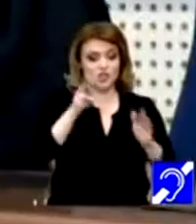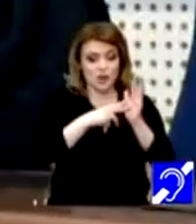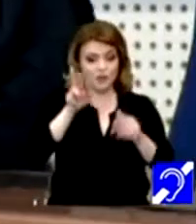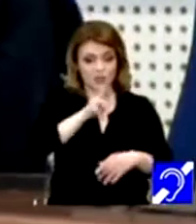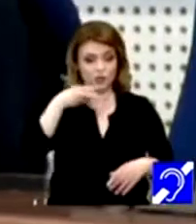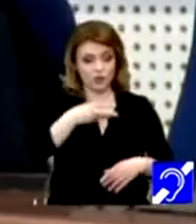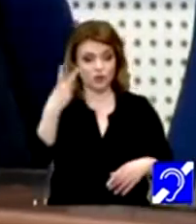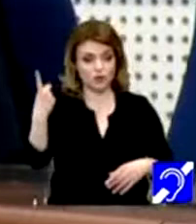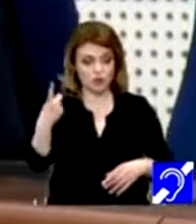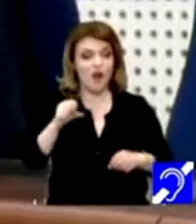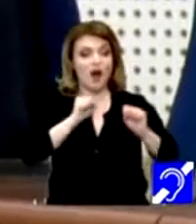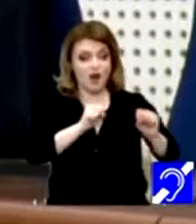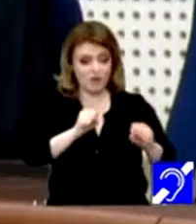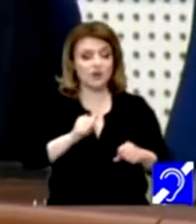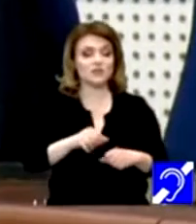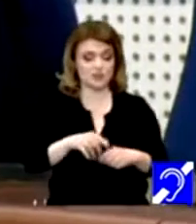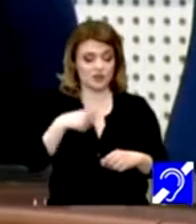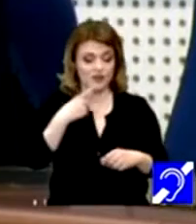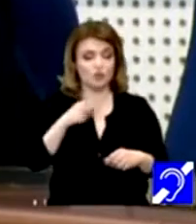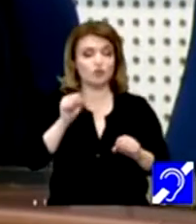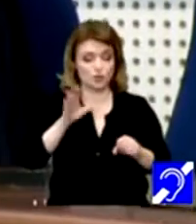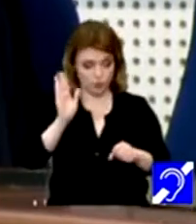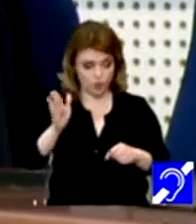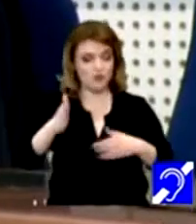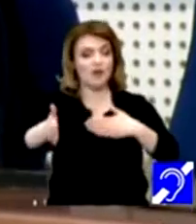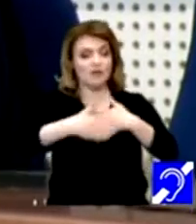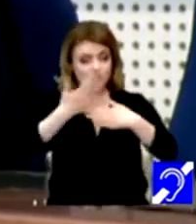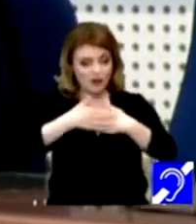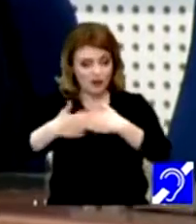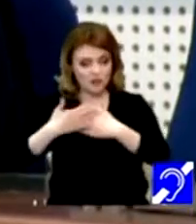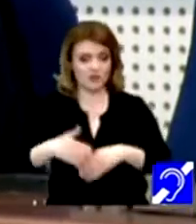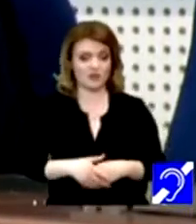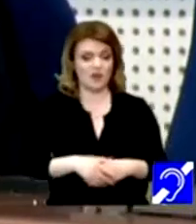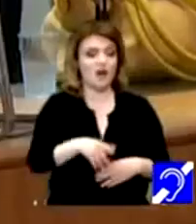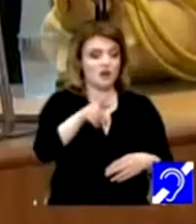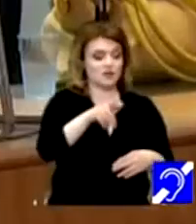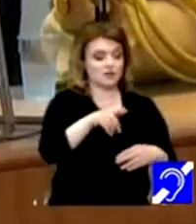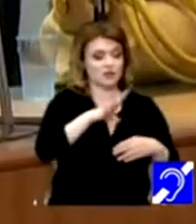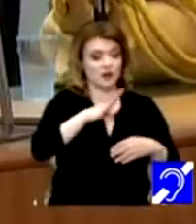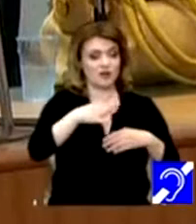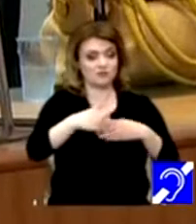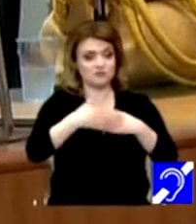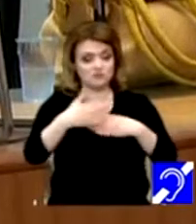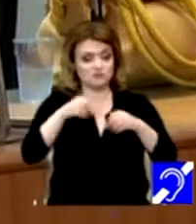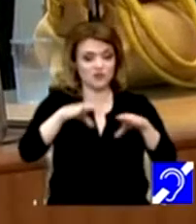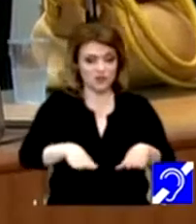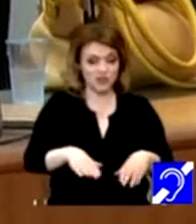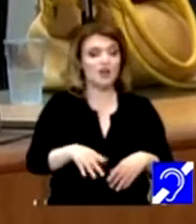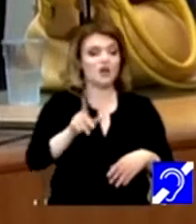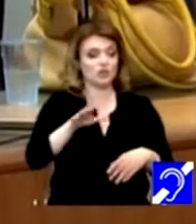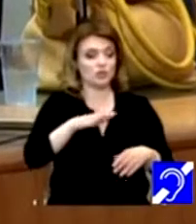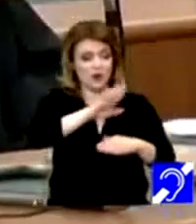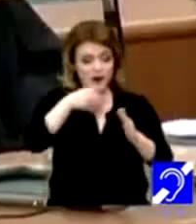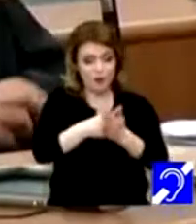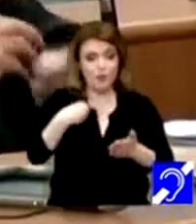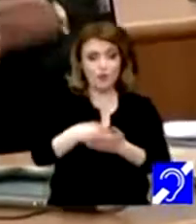Avocații nu exclud că vor mai fi condamnări. Statul a fost obligat să achite fiecărui reclamant câte 15.000 de euro. Astfel, până acum,